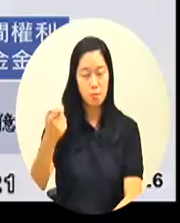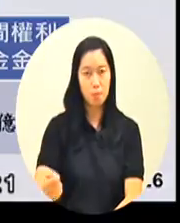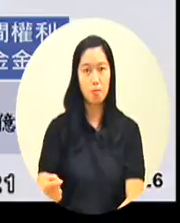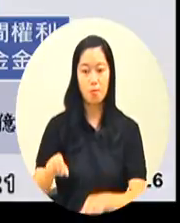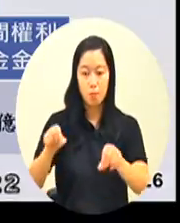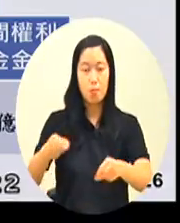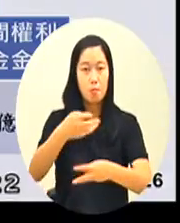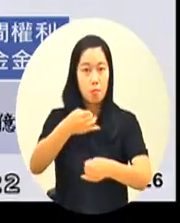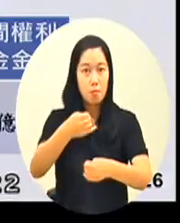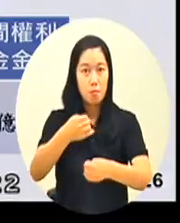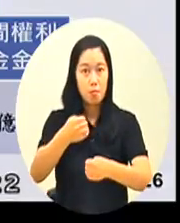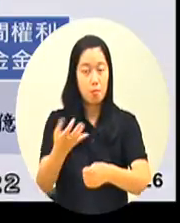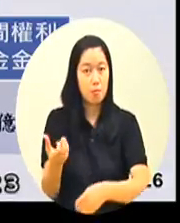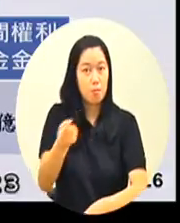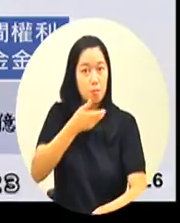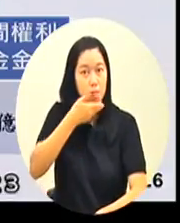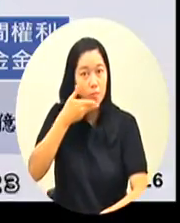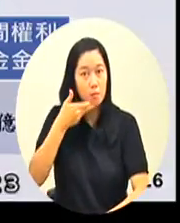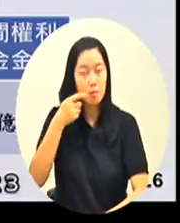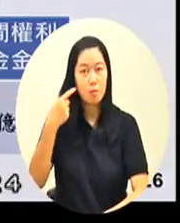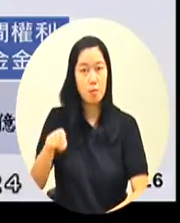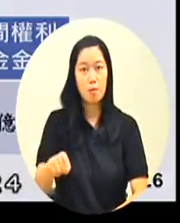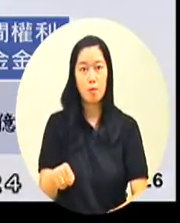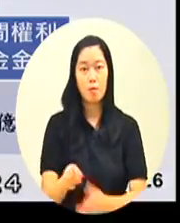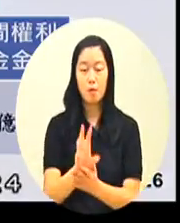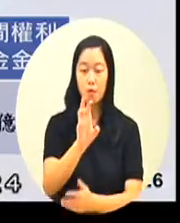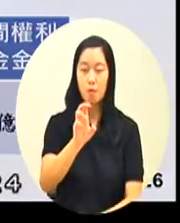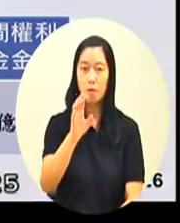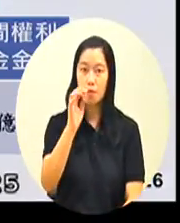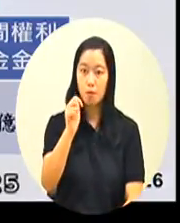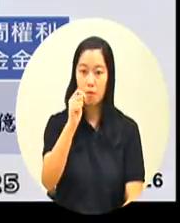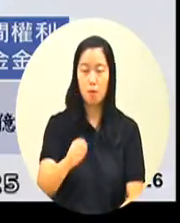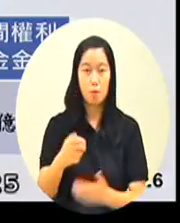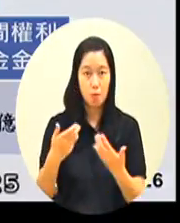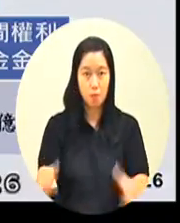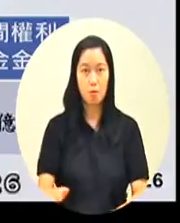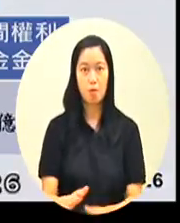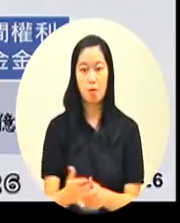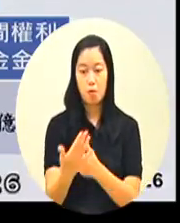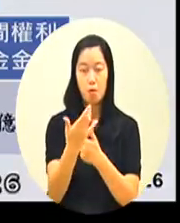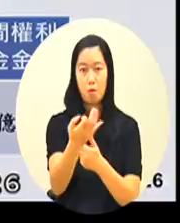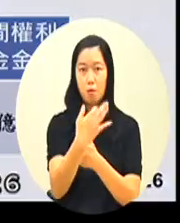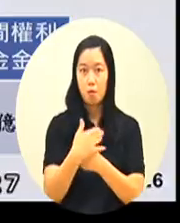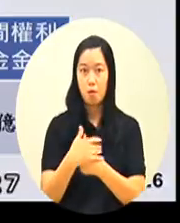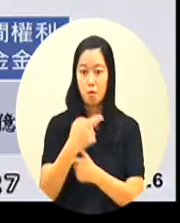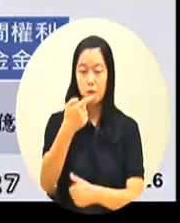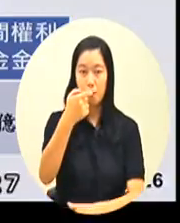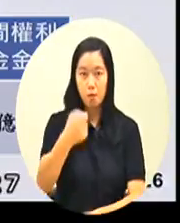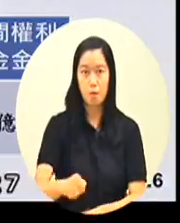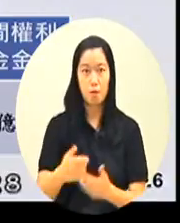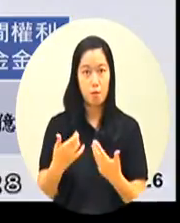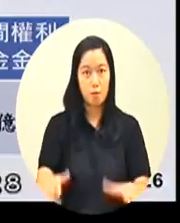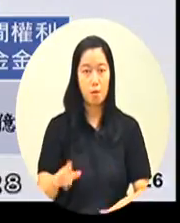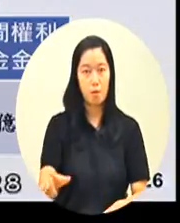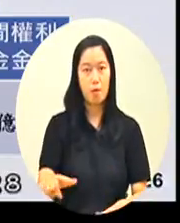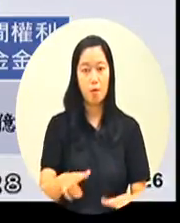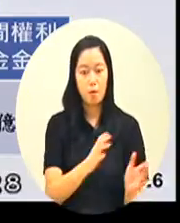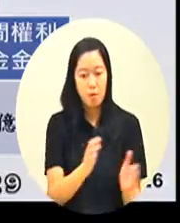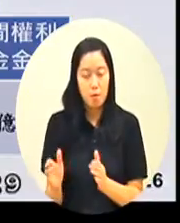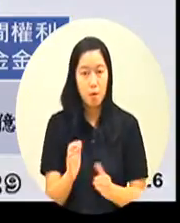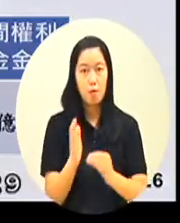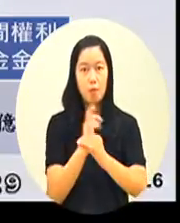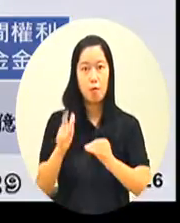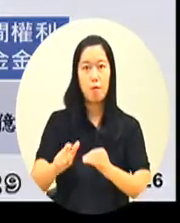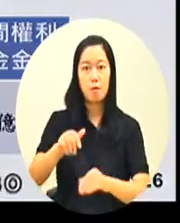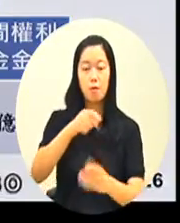权利金跟租金有85亿多，那已经获颁的促参奖励金是1亿多。另外办理中，还在办理中有